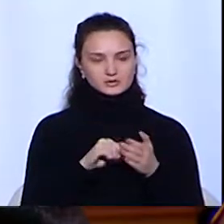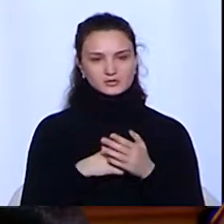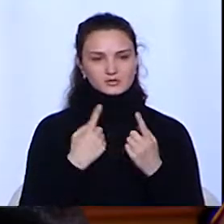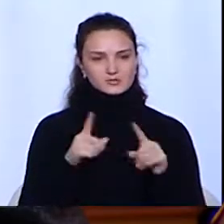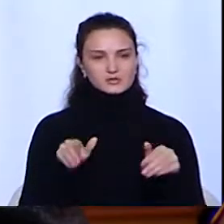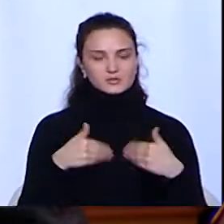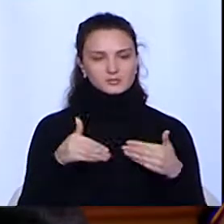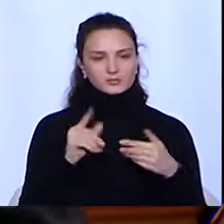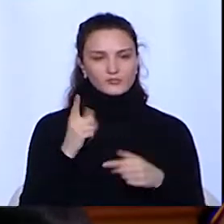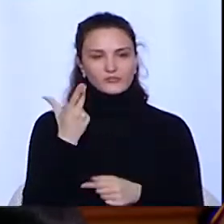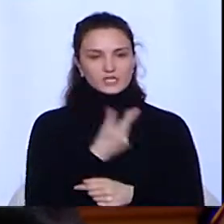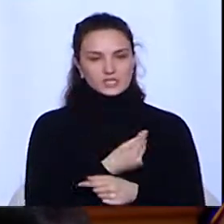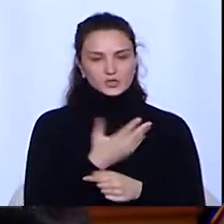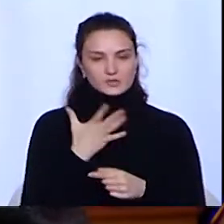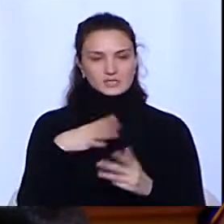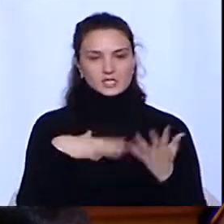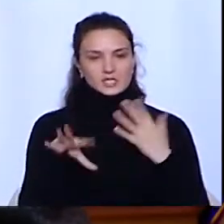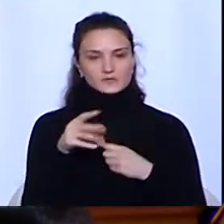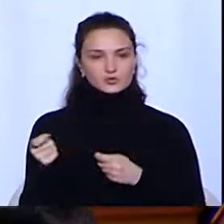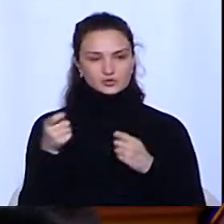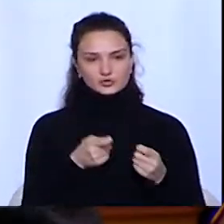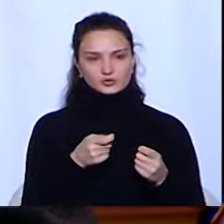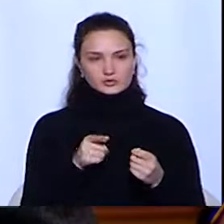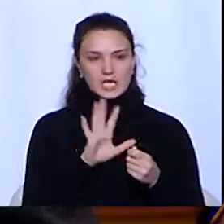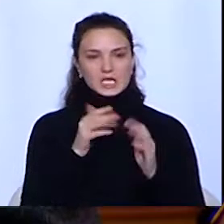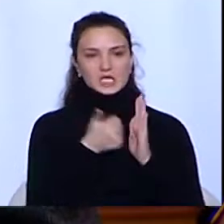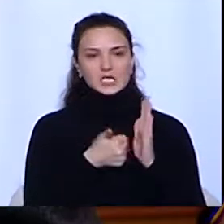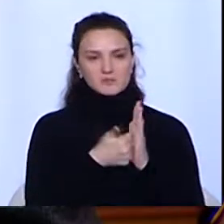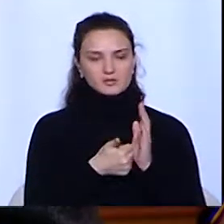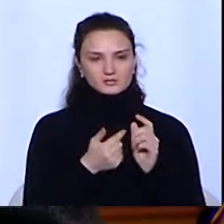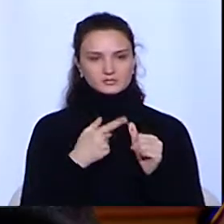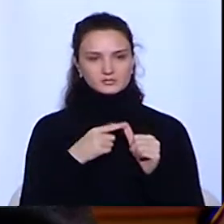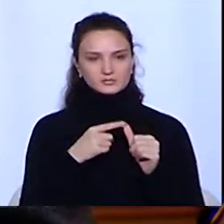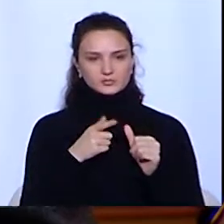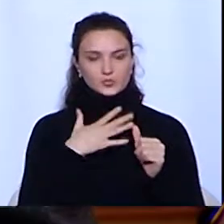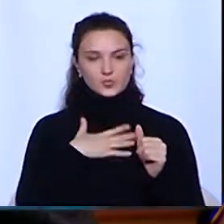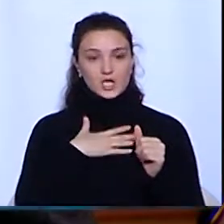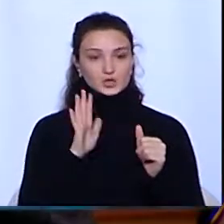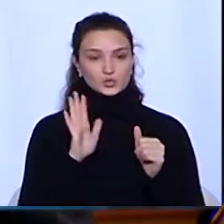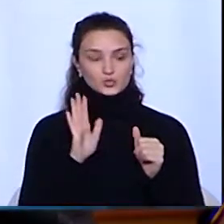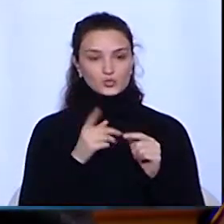საუბარი იმაზე, რომ ვაქცინა, რომელიც საქართველოს შემოდის, არ აქებენ, ნიშნავს უხარისხოა.